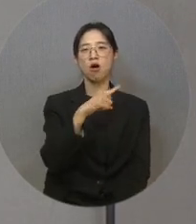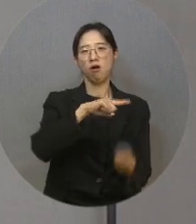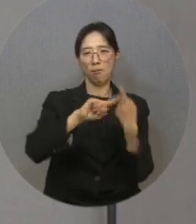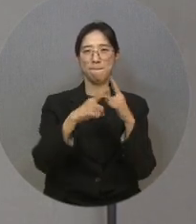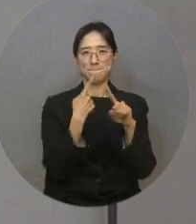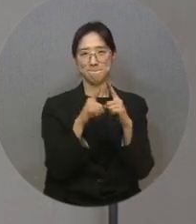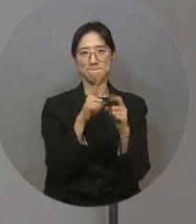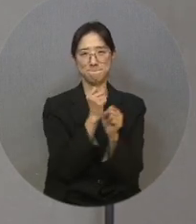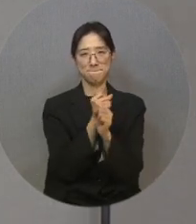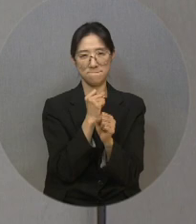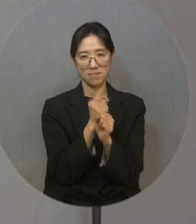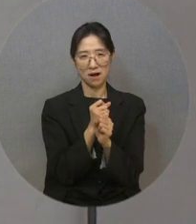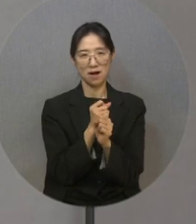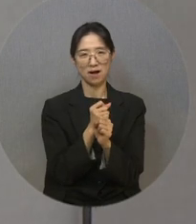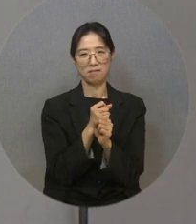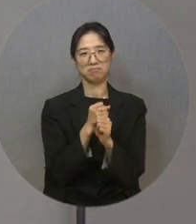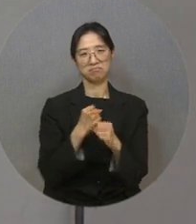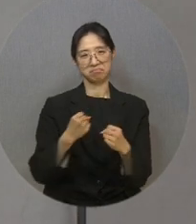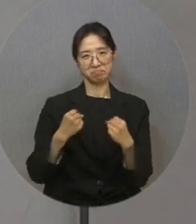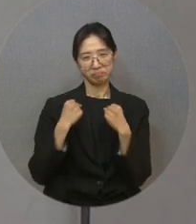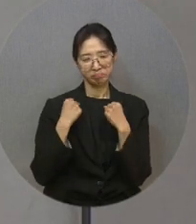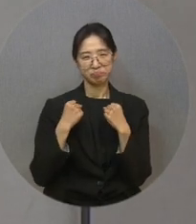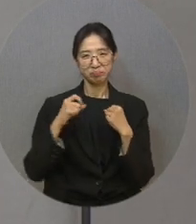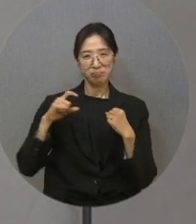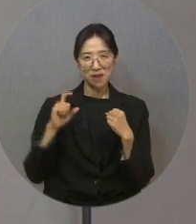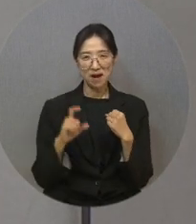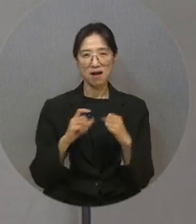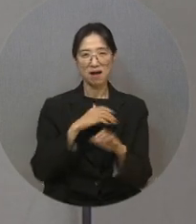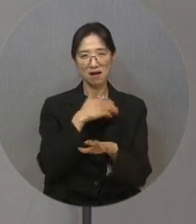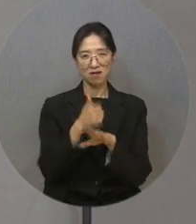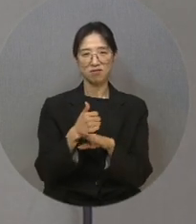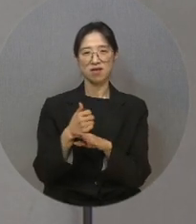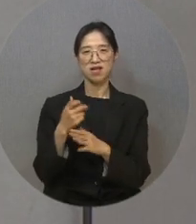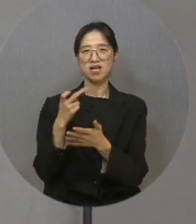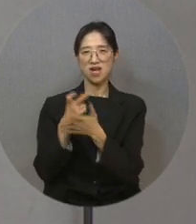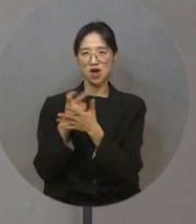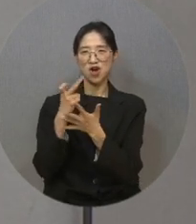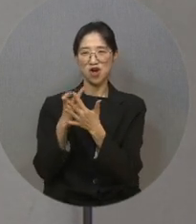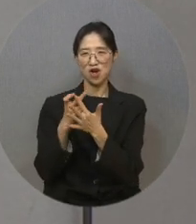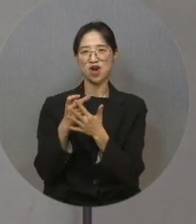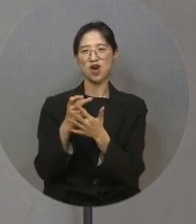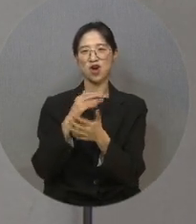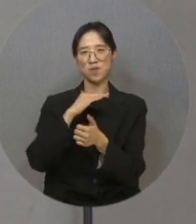청동검을 만들면서 힘이 생겨서 결국은 형님들을 몰아내고